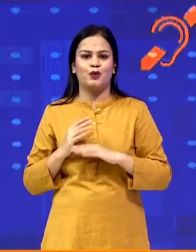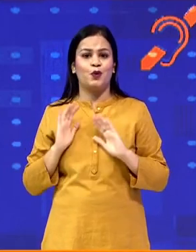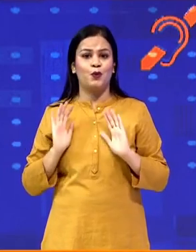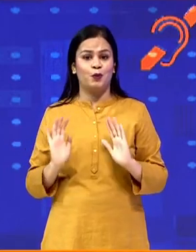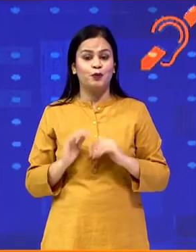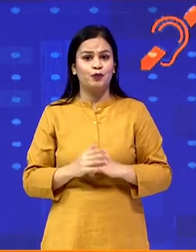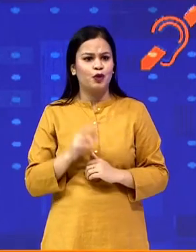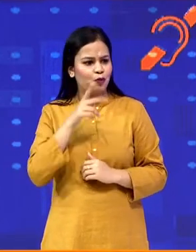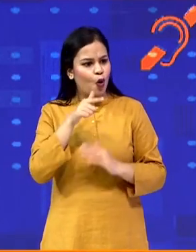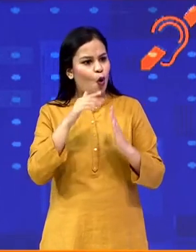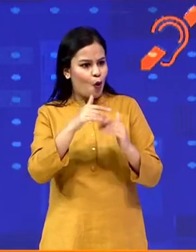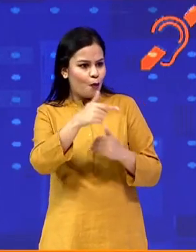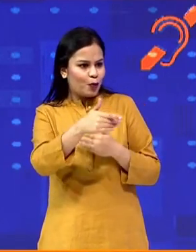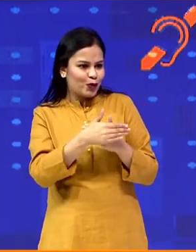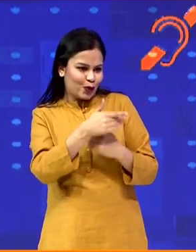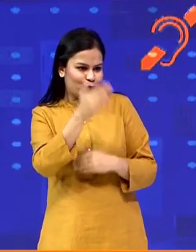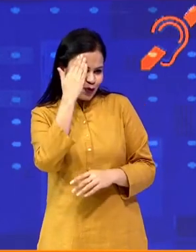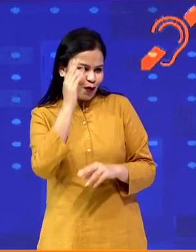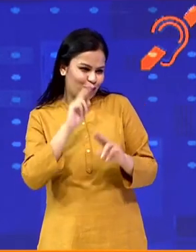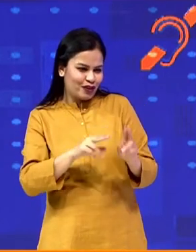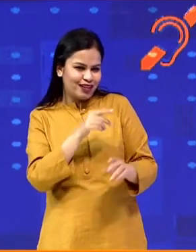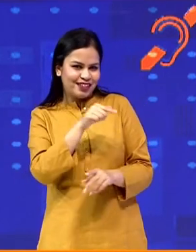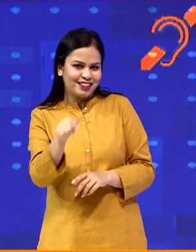अच्छी तरह से